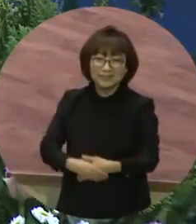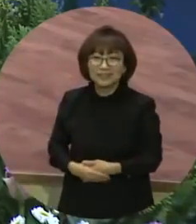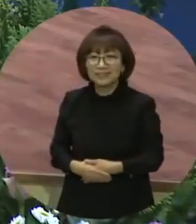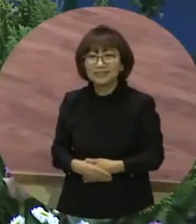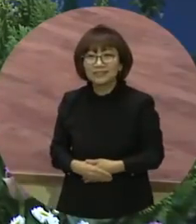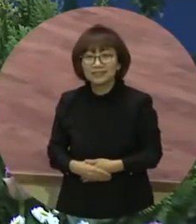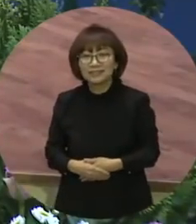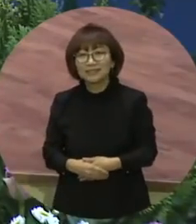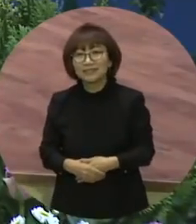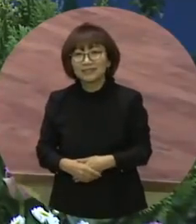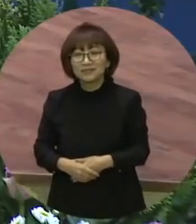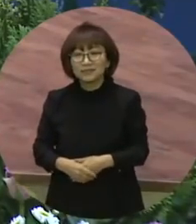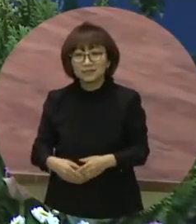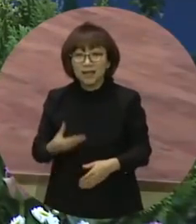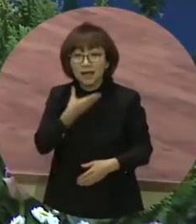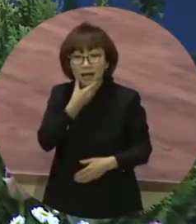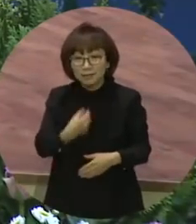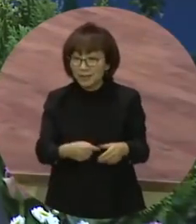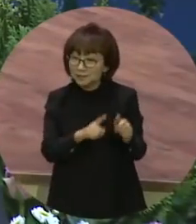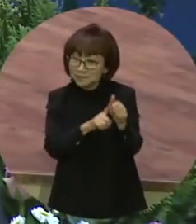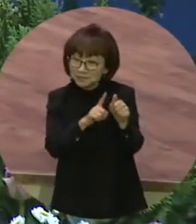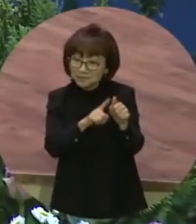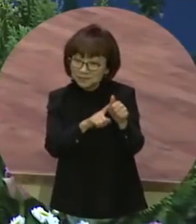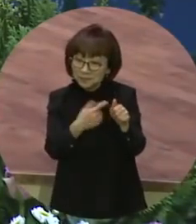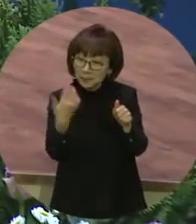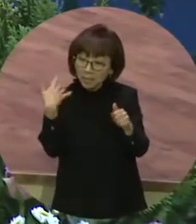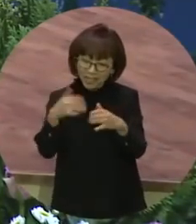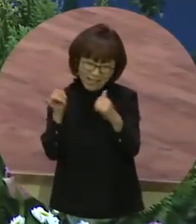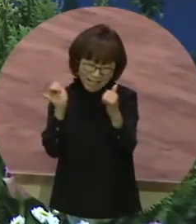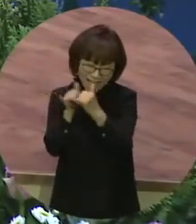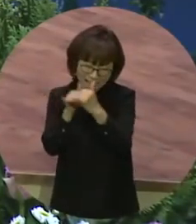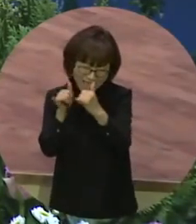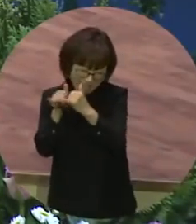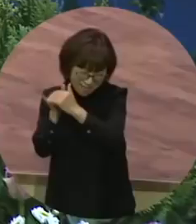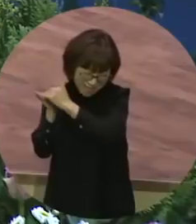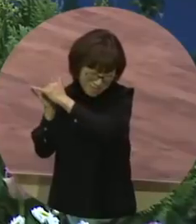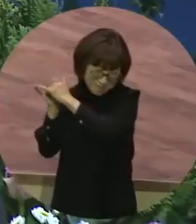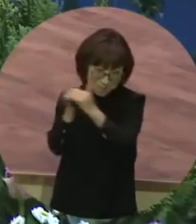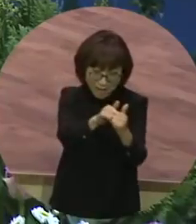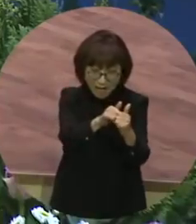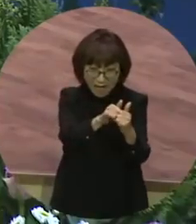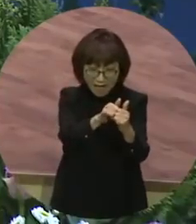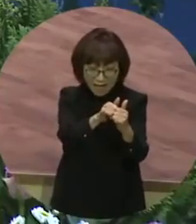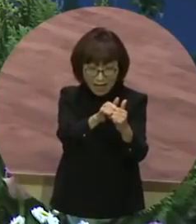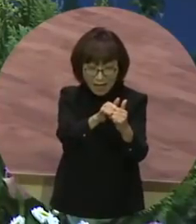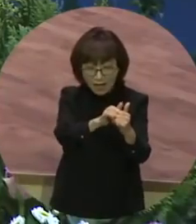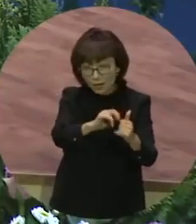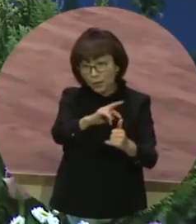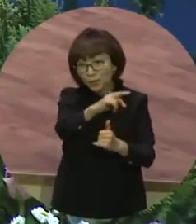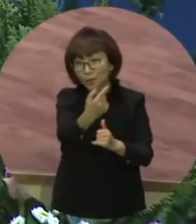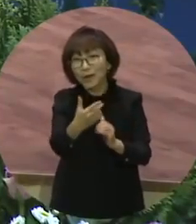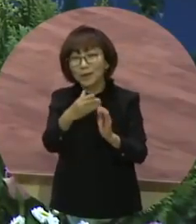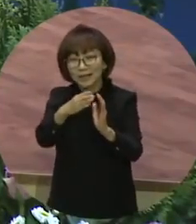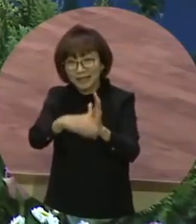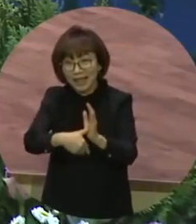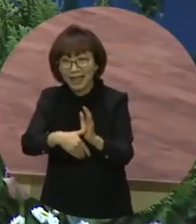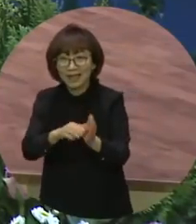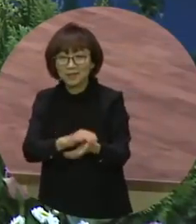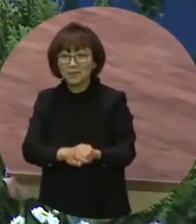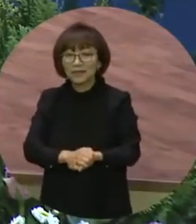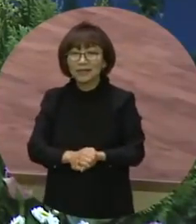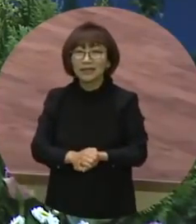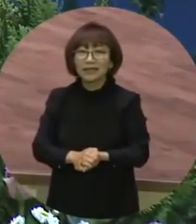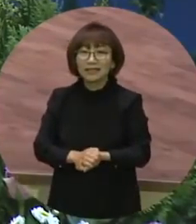아브라함은요, 그들라오멜 연합군을 물리치고 돌아오면서 하나님의 제사장이었던 이 셀람왕, 뭔가